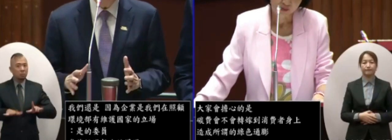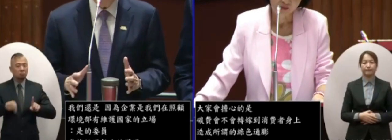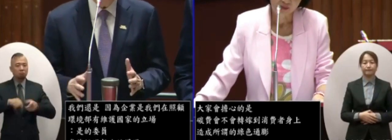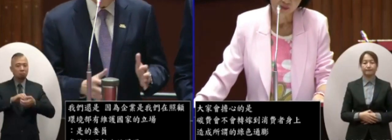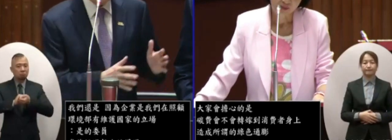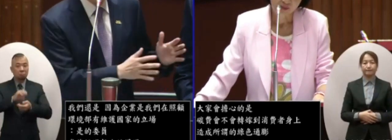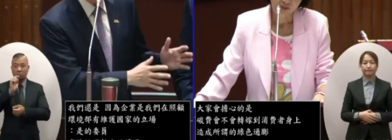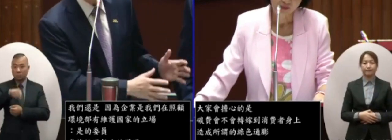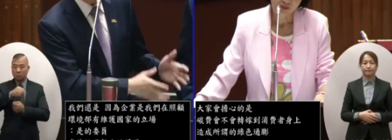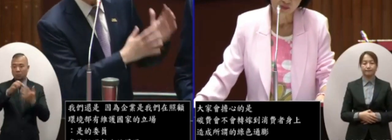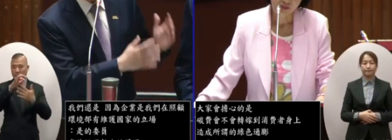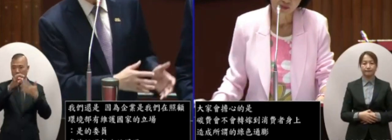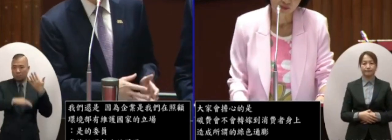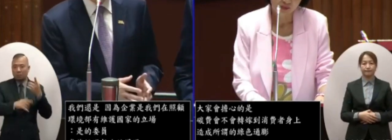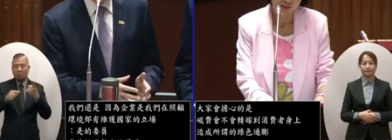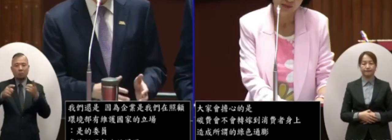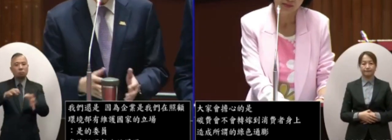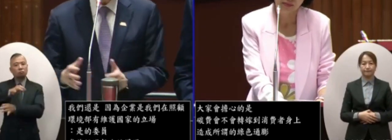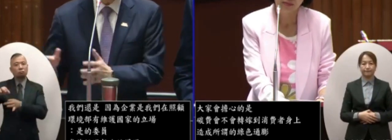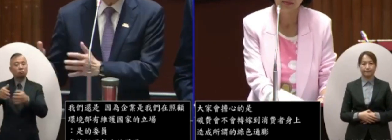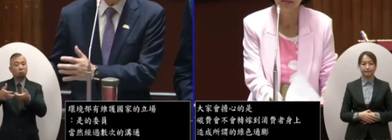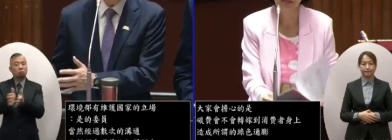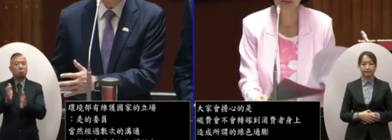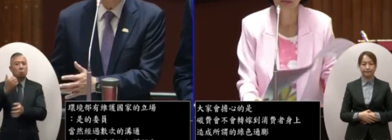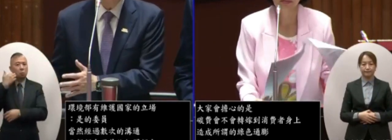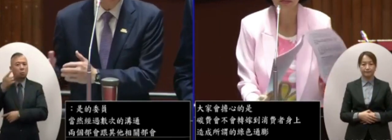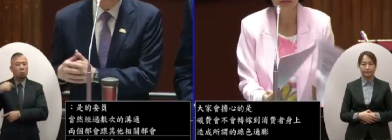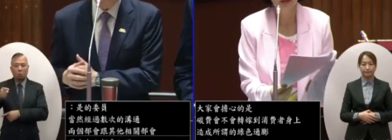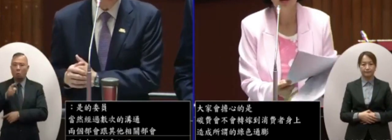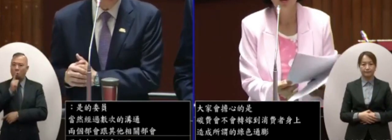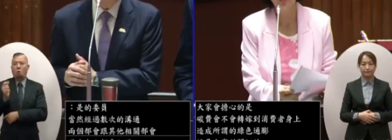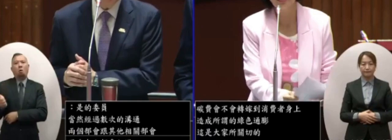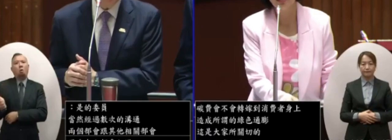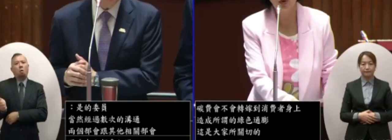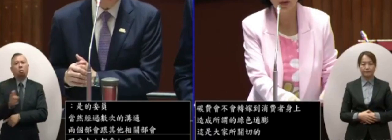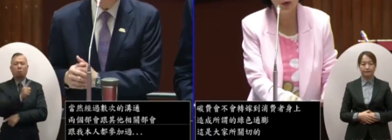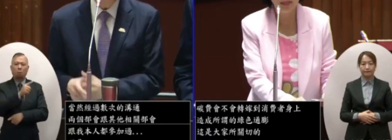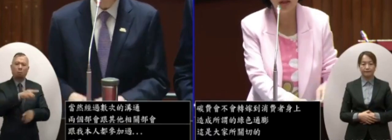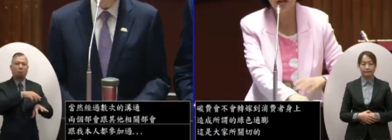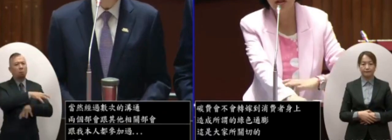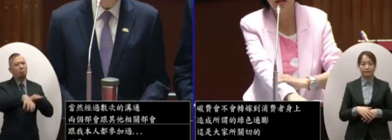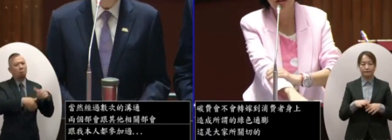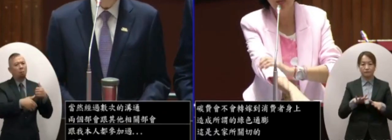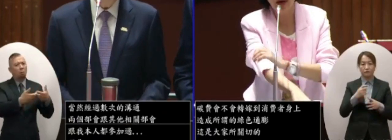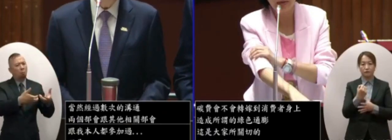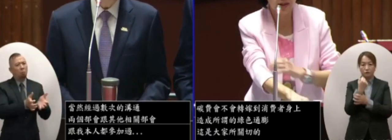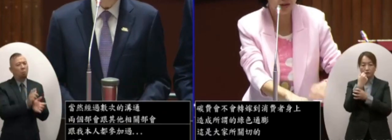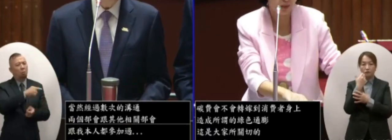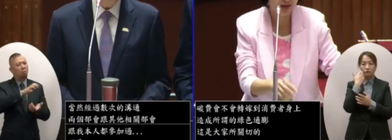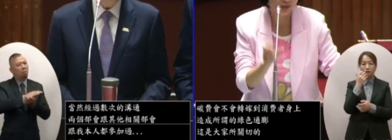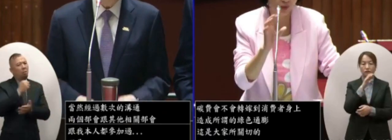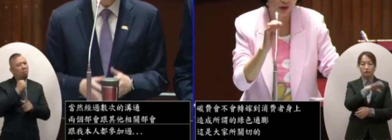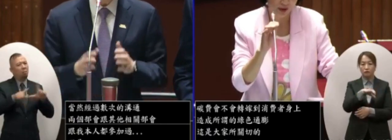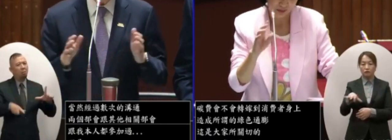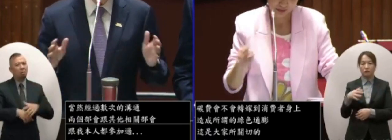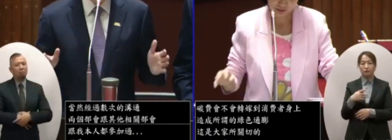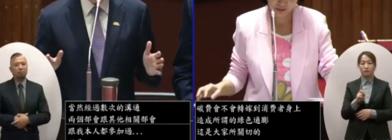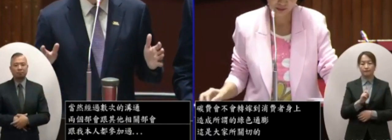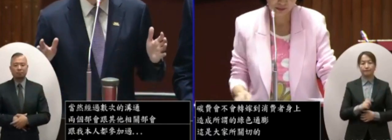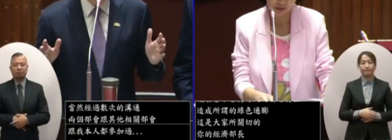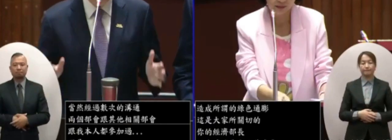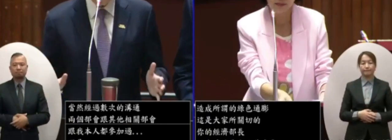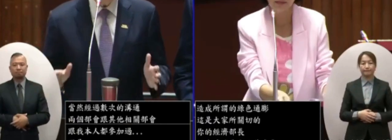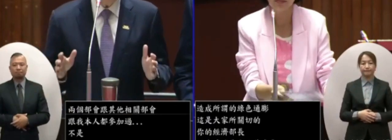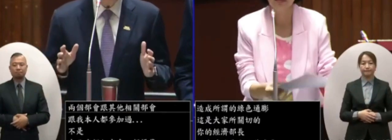济部完全叫好，那我觉得环境部那边就遭受很大的压力。 所以比较支持经济部，还是比较支持环境部？ 我们去让。就目前